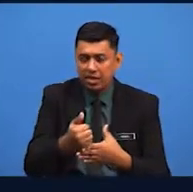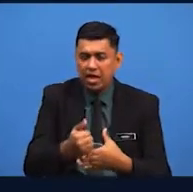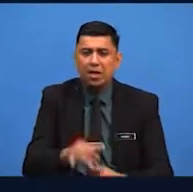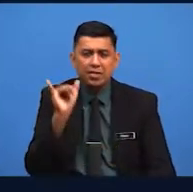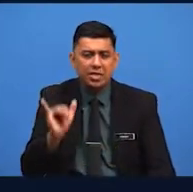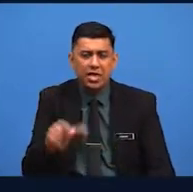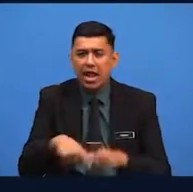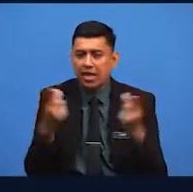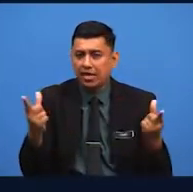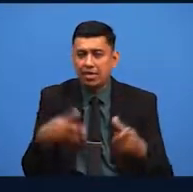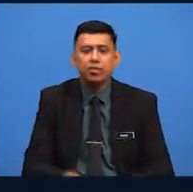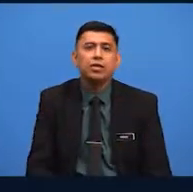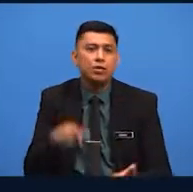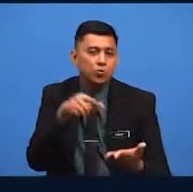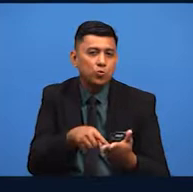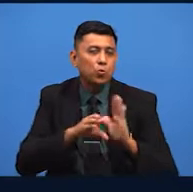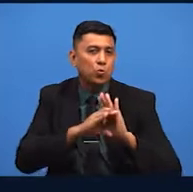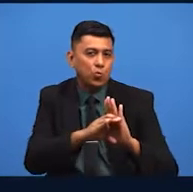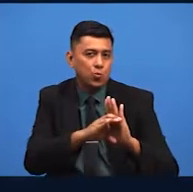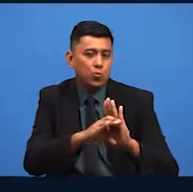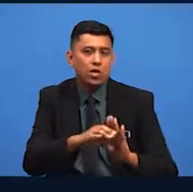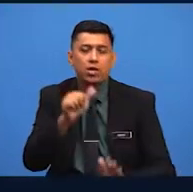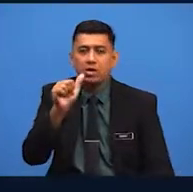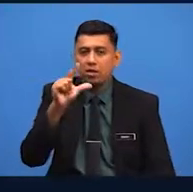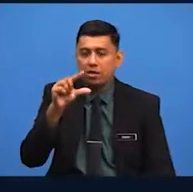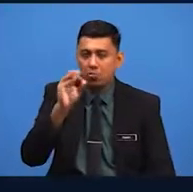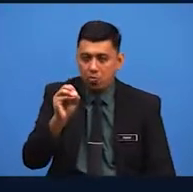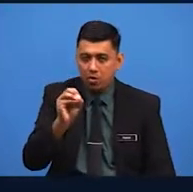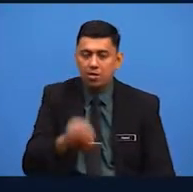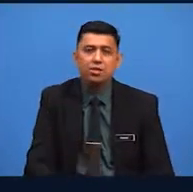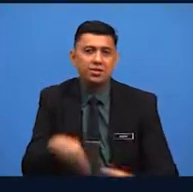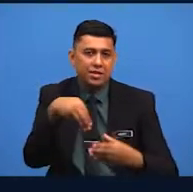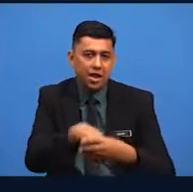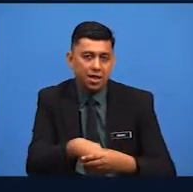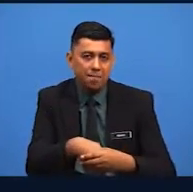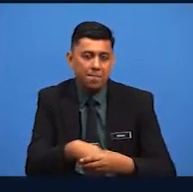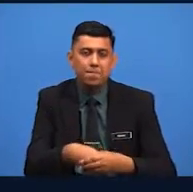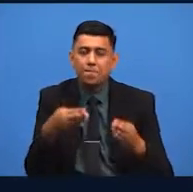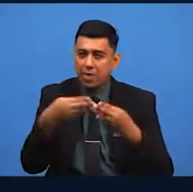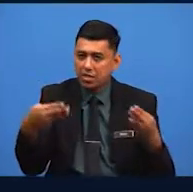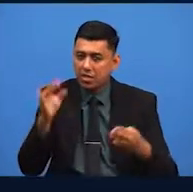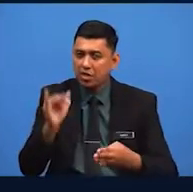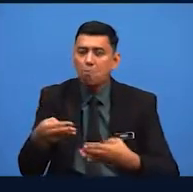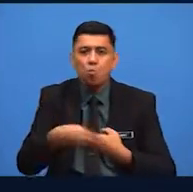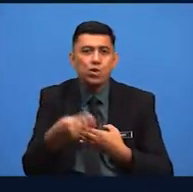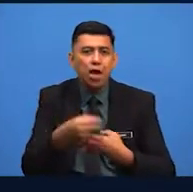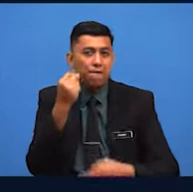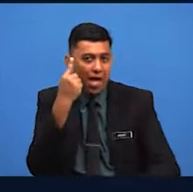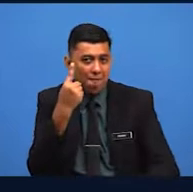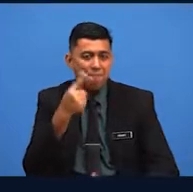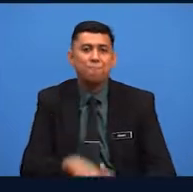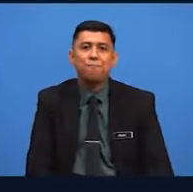yang lain. Ini adalah contoh algoritma yang ditulis dalam bahasa yang mudah difahami.